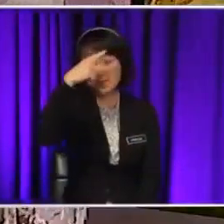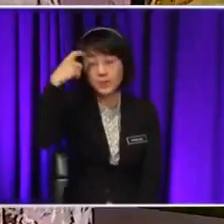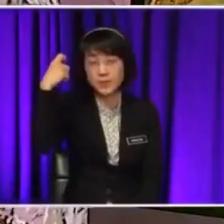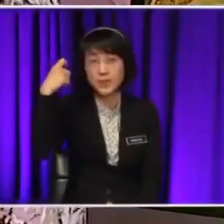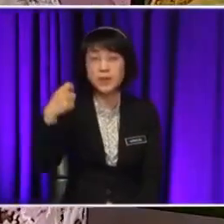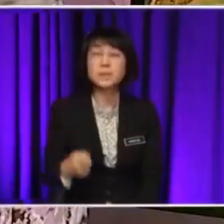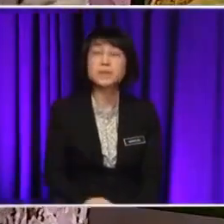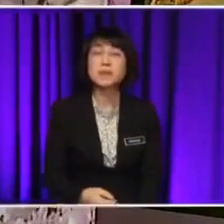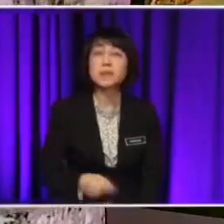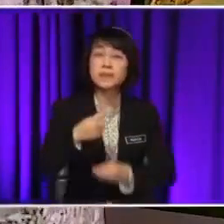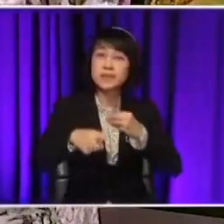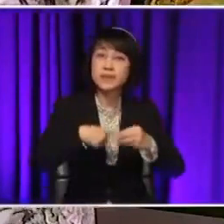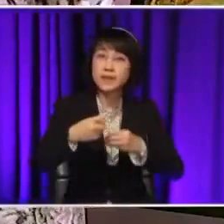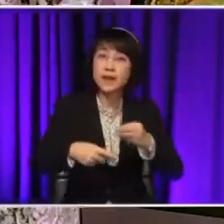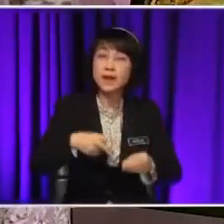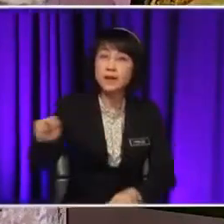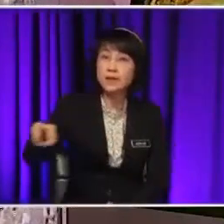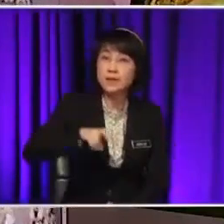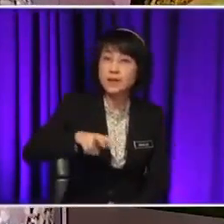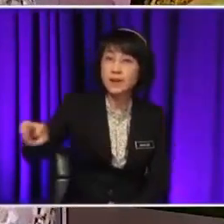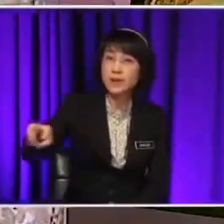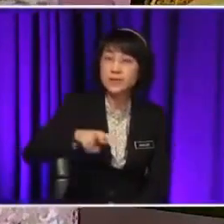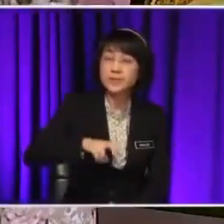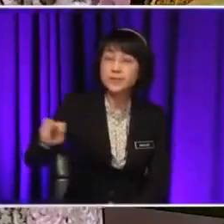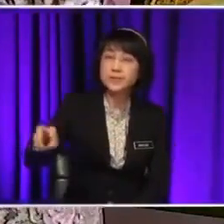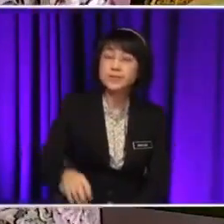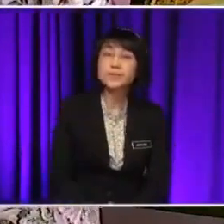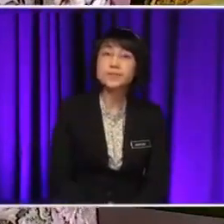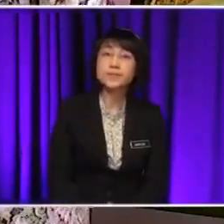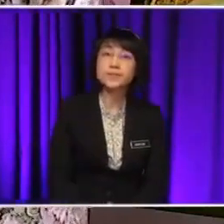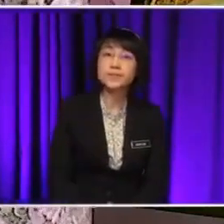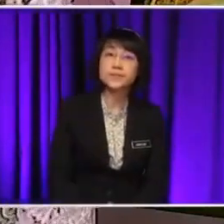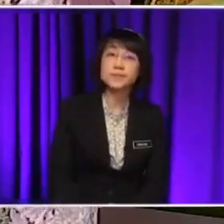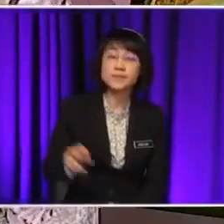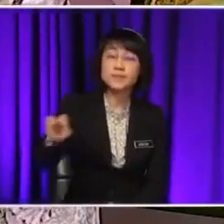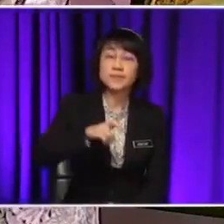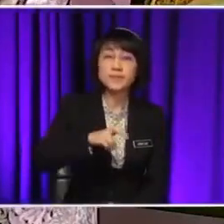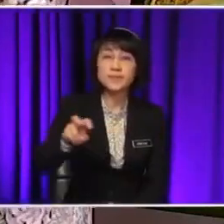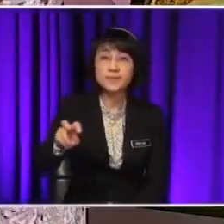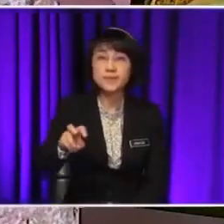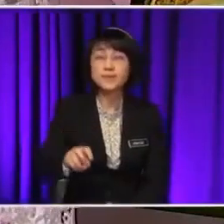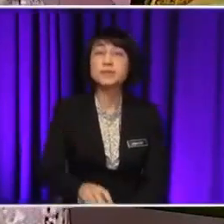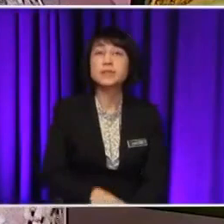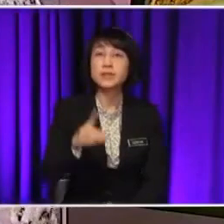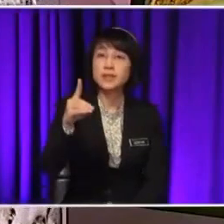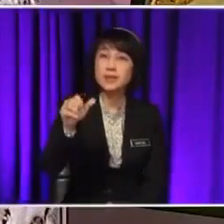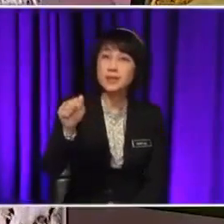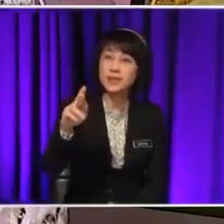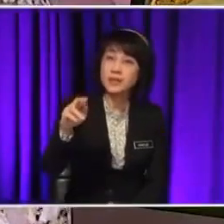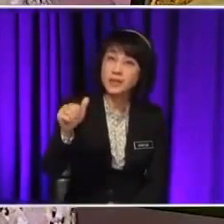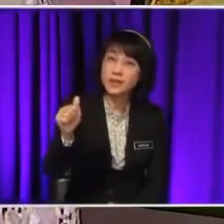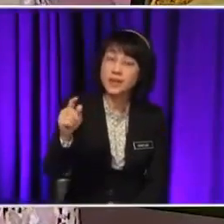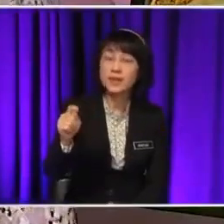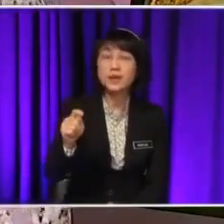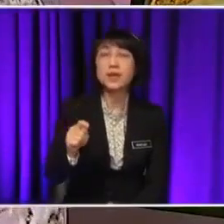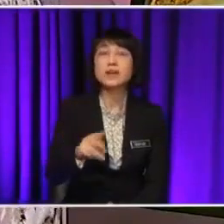kenderaan termasuk automotif. Okey, kenderaan ni banyak. Kenderaan di darat, di udara dan di laut. Kenderaan di laut, di air